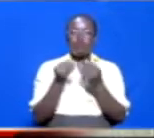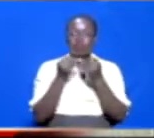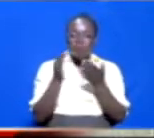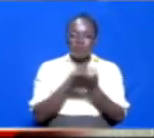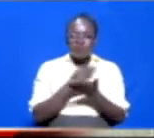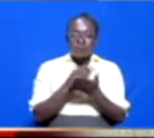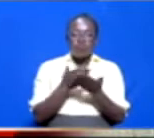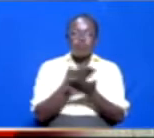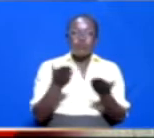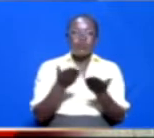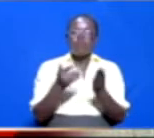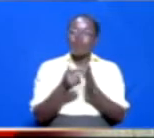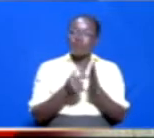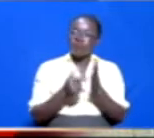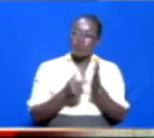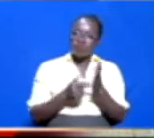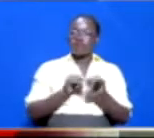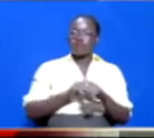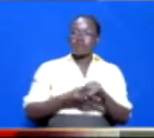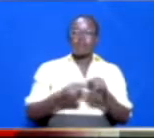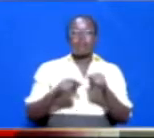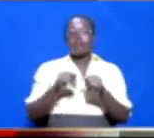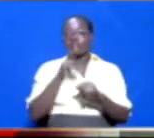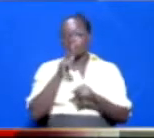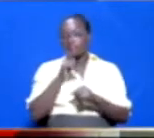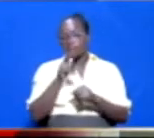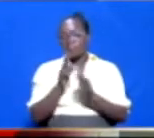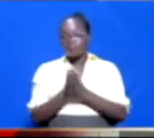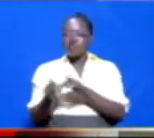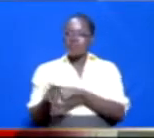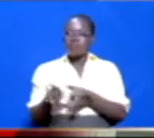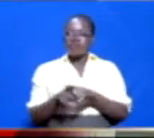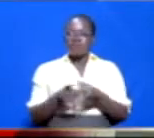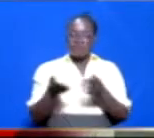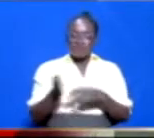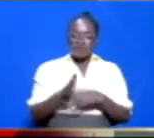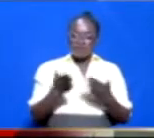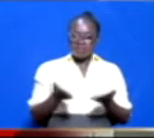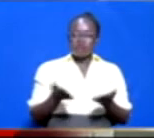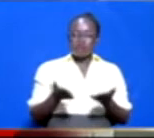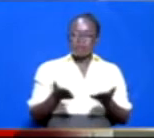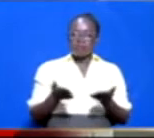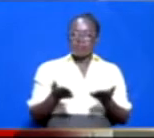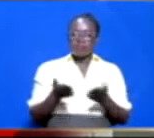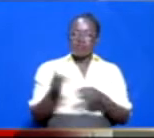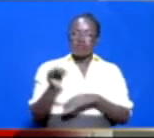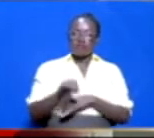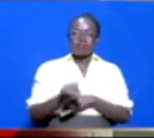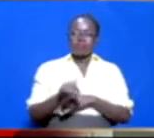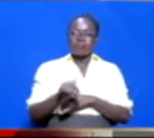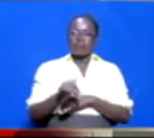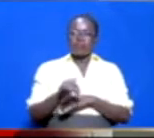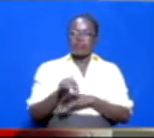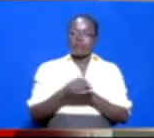hapa kwenye tamrini. Mimi naitwa Nancy Okware, lakini hata hivyo tukirejea hapa kwenye studio, mtazamaji, hapo awali kumbuka ya kwamba kuna ile